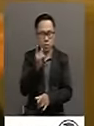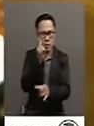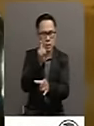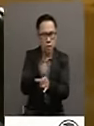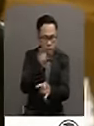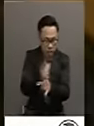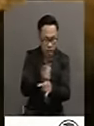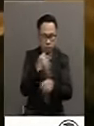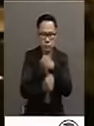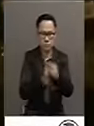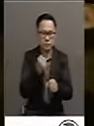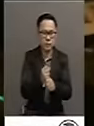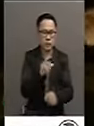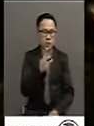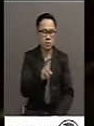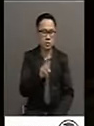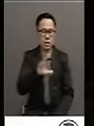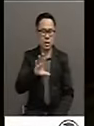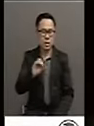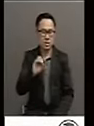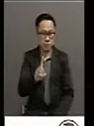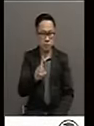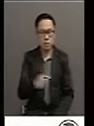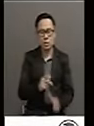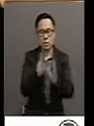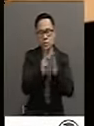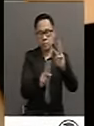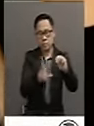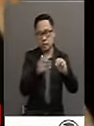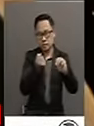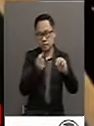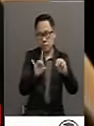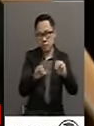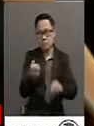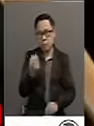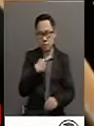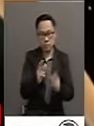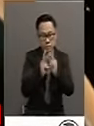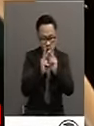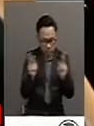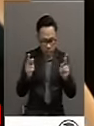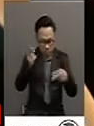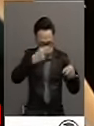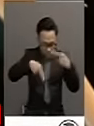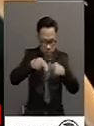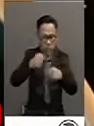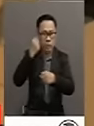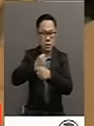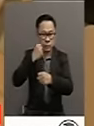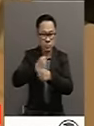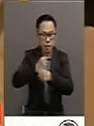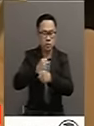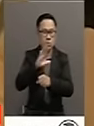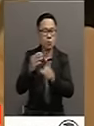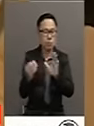อล์พุทธศักราช2551ในมาตรา18ครับคือให้มีคณะกรรมการควบคุมเครื่องดื่มแอลกอฮอล์กรุง